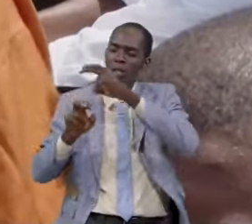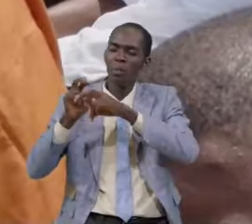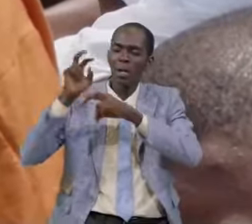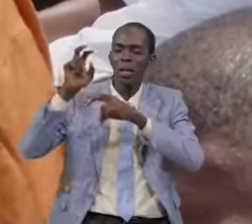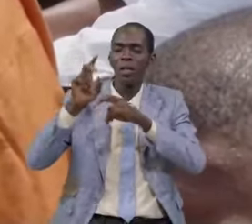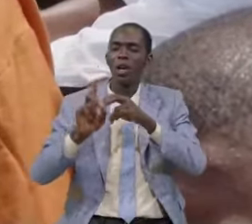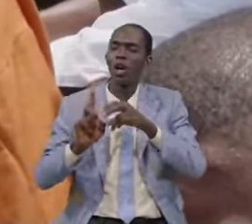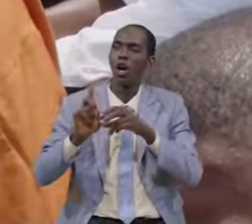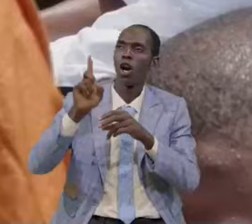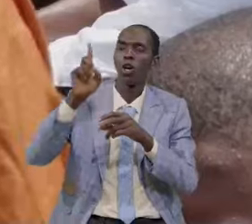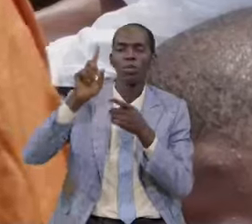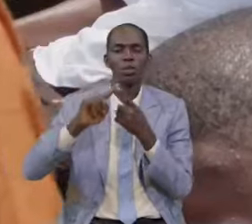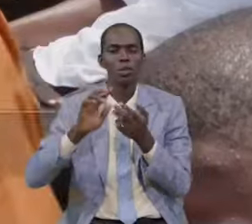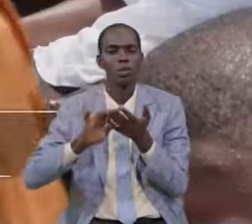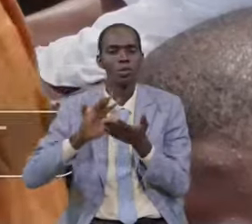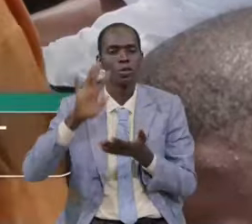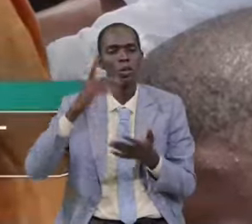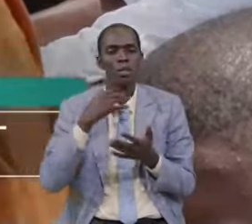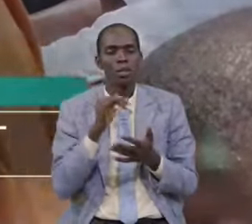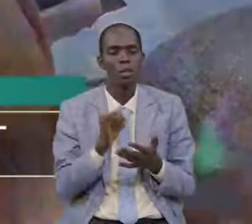Ensuite, le E, c'est